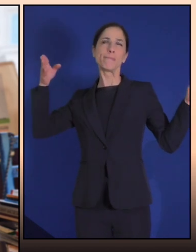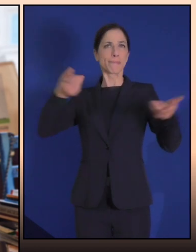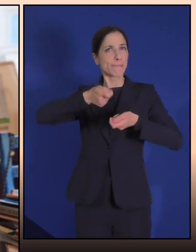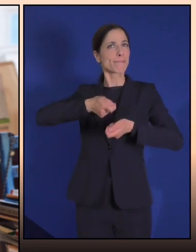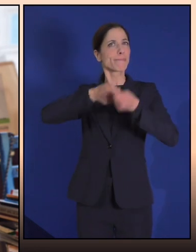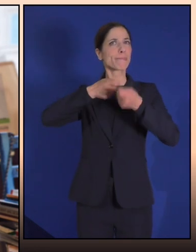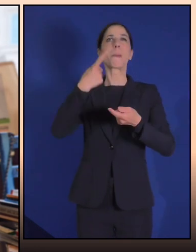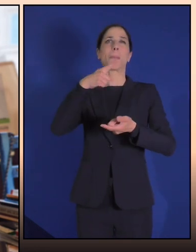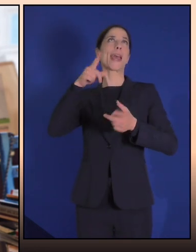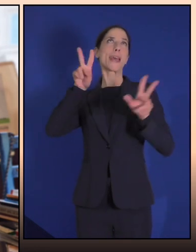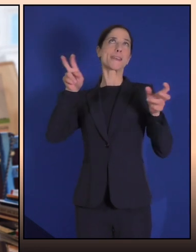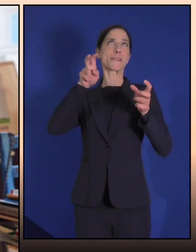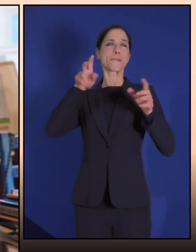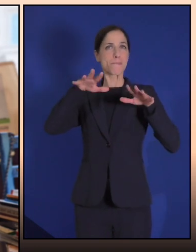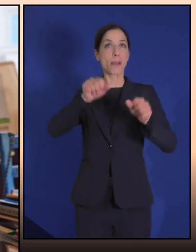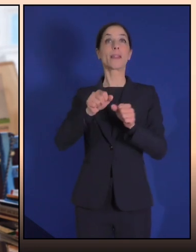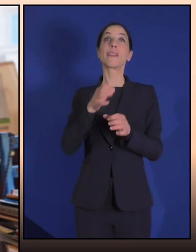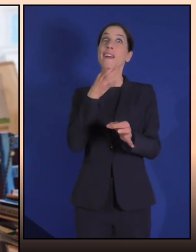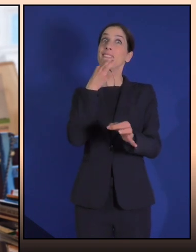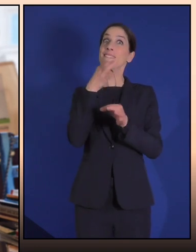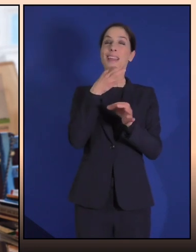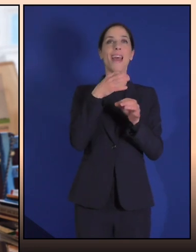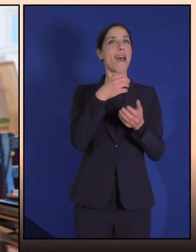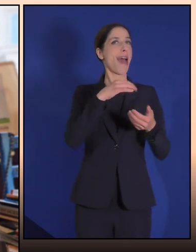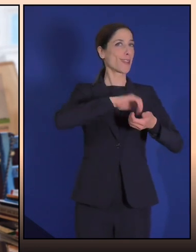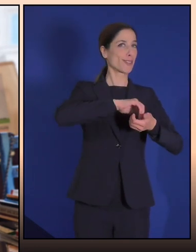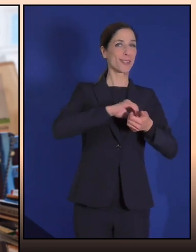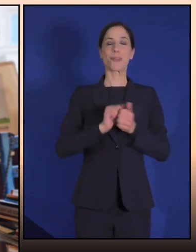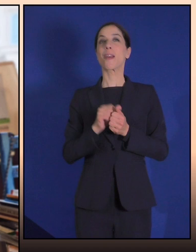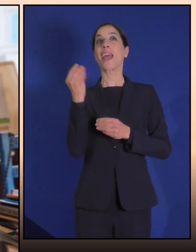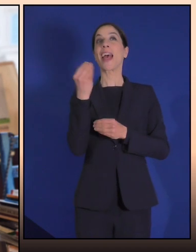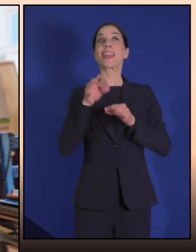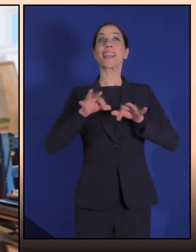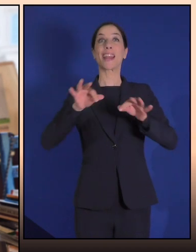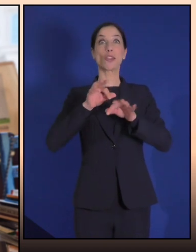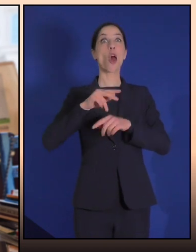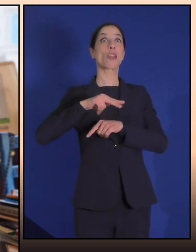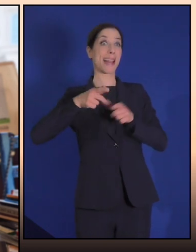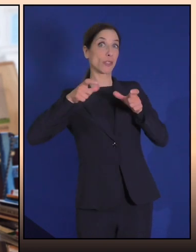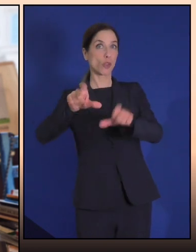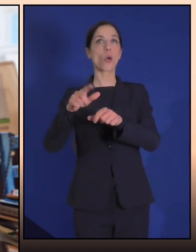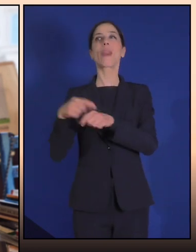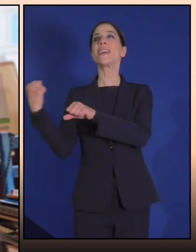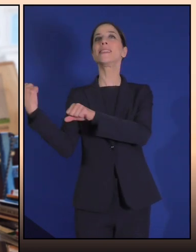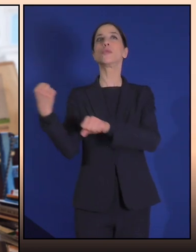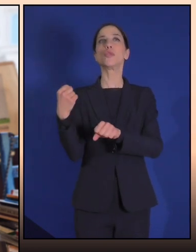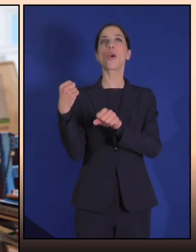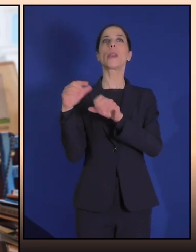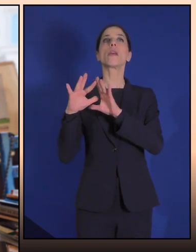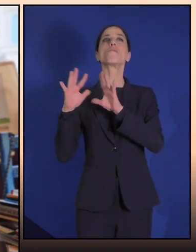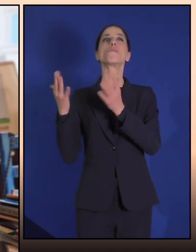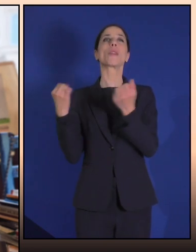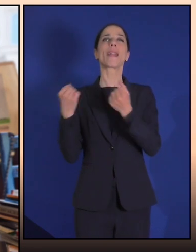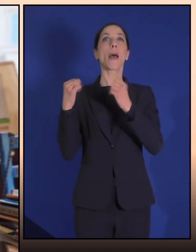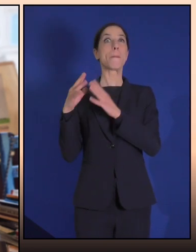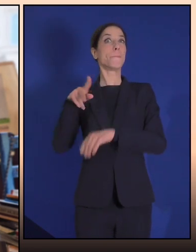lavorare insieme, associazioni, enti del terzo settore, istituzioni e mondo privato è la